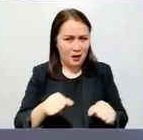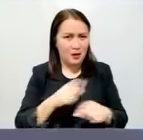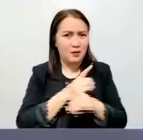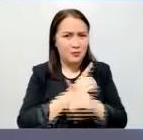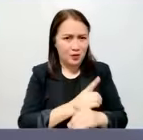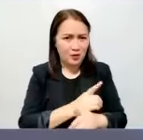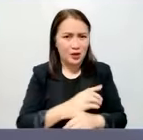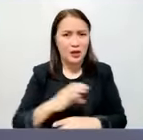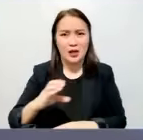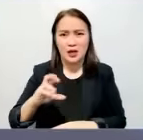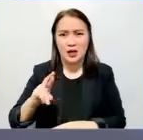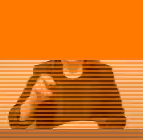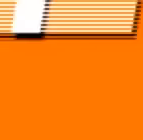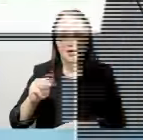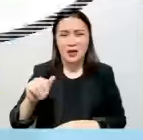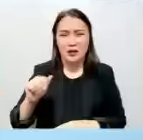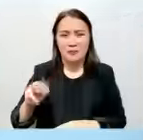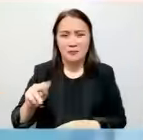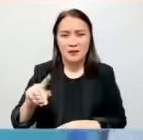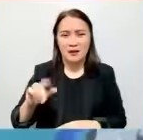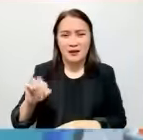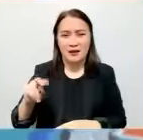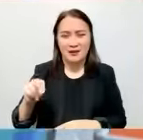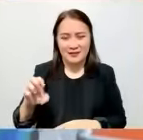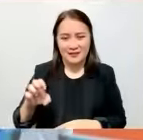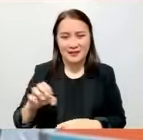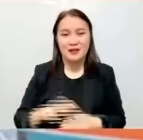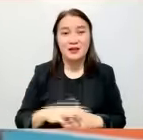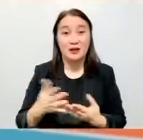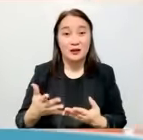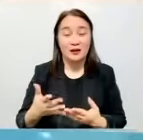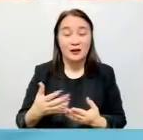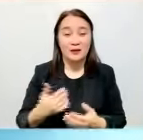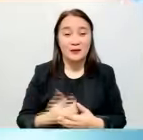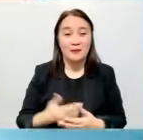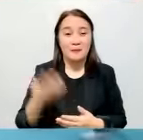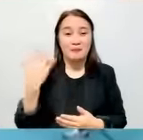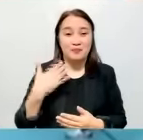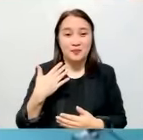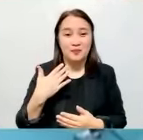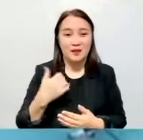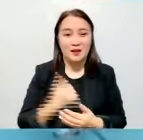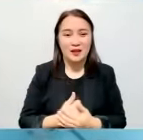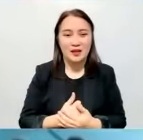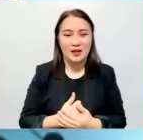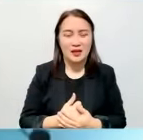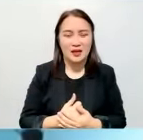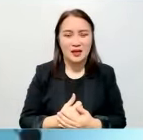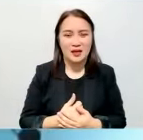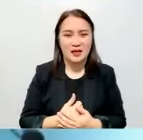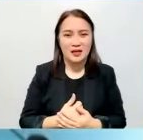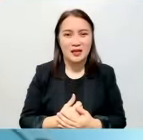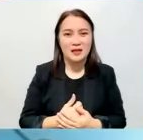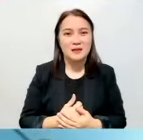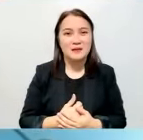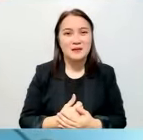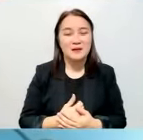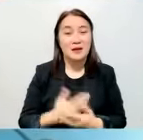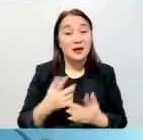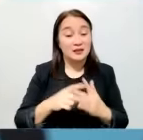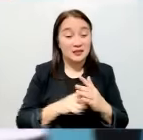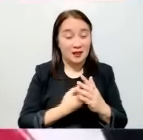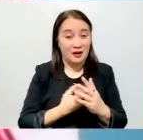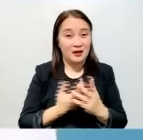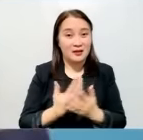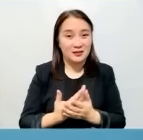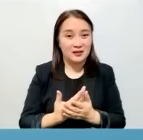Smashers ang kanilang corona. Third straight title ang hapon ng Cool Smashers at seventh nila overall. Magsisimula ang kanilang title defense